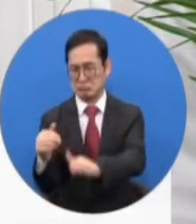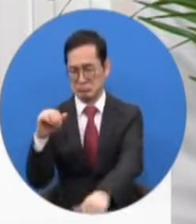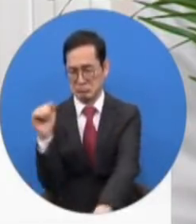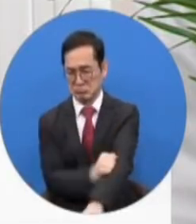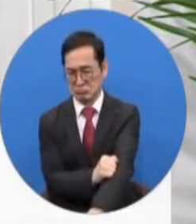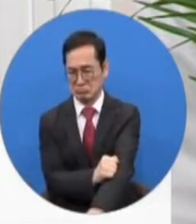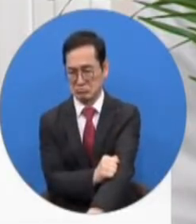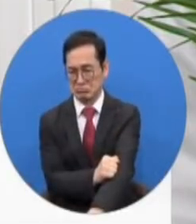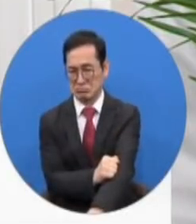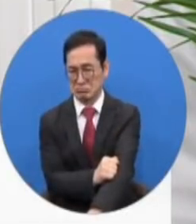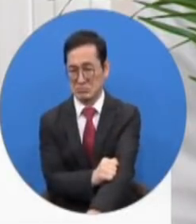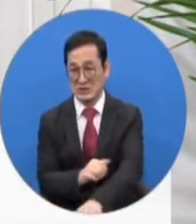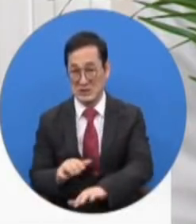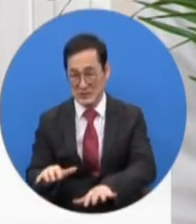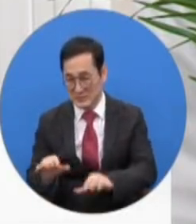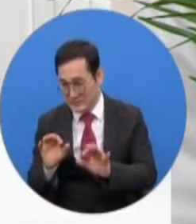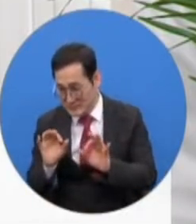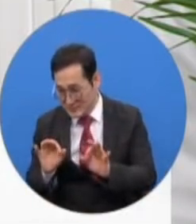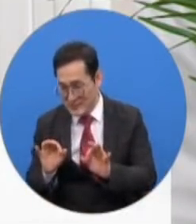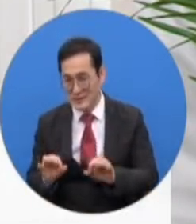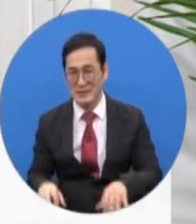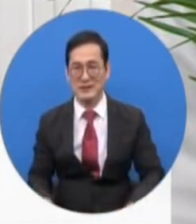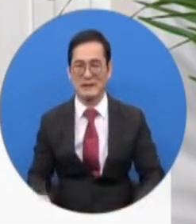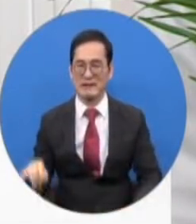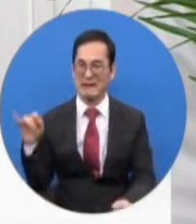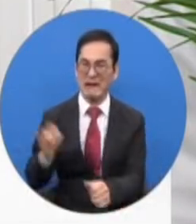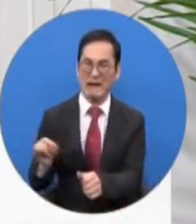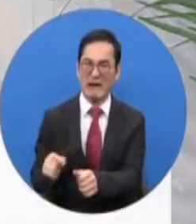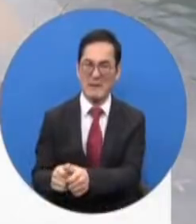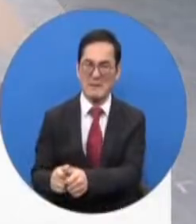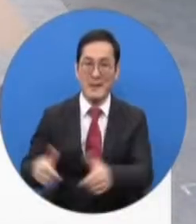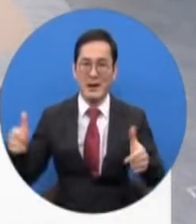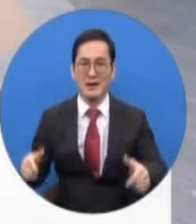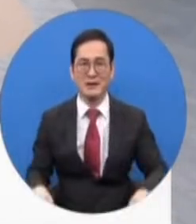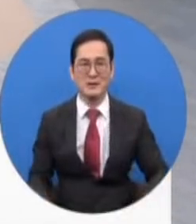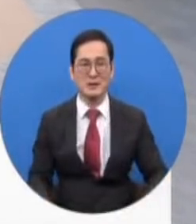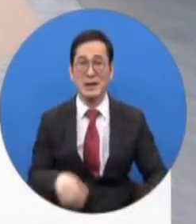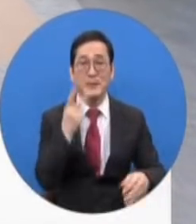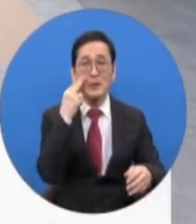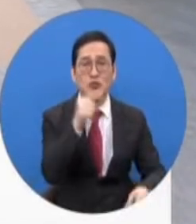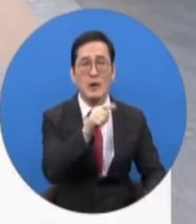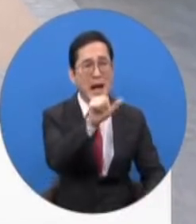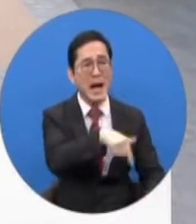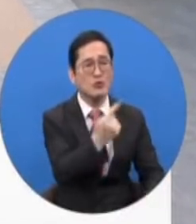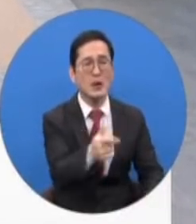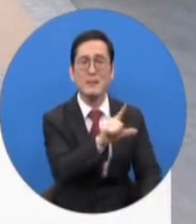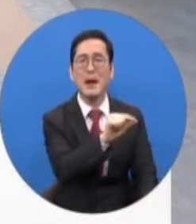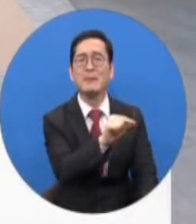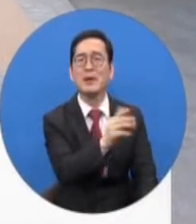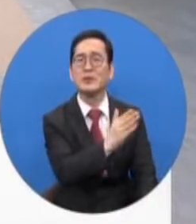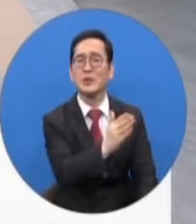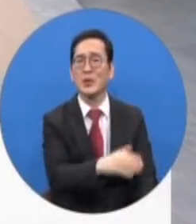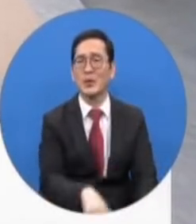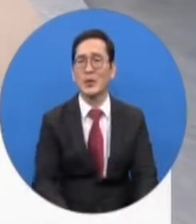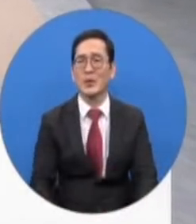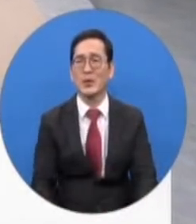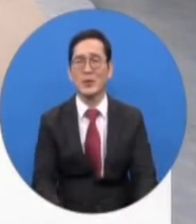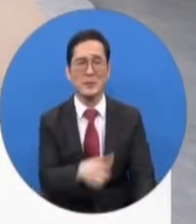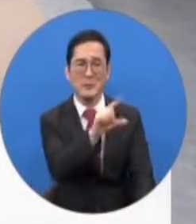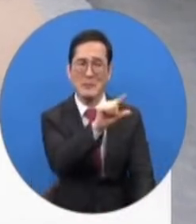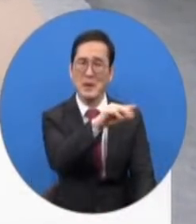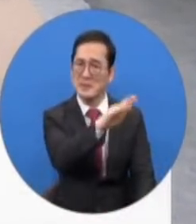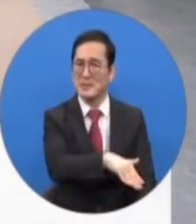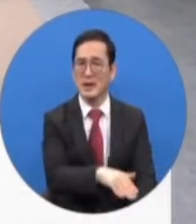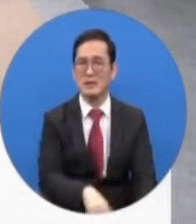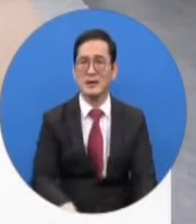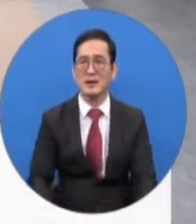미국은 지금 뭐 날에 따라 다르지만 하루에 평균 1만 명 정도밖에 지금 나오지 않아요. 우리보다 인구가 많은데. 지금 1만 명이 안 나오는 걸로 제가 본 것